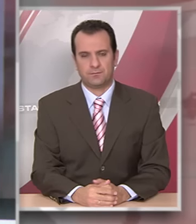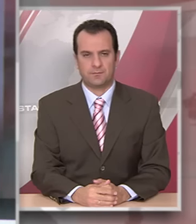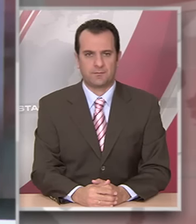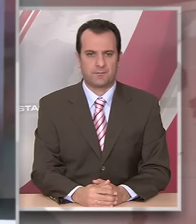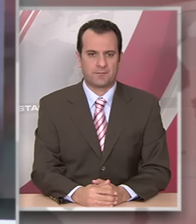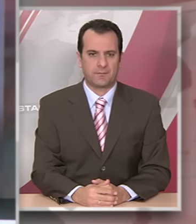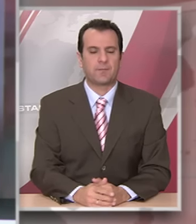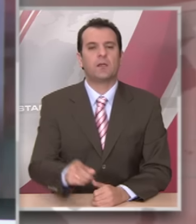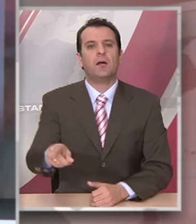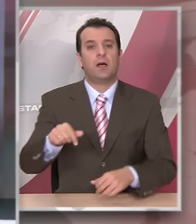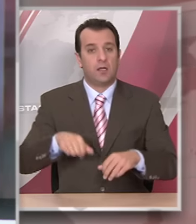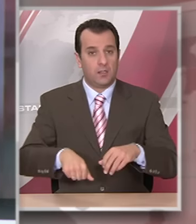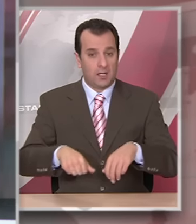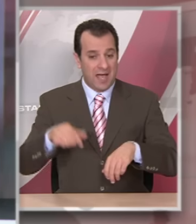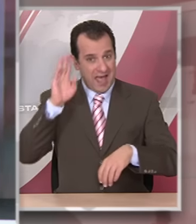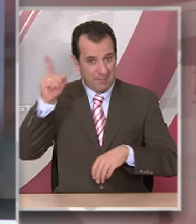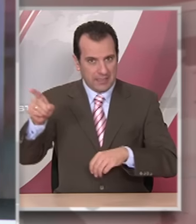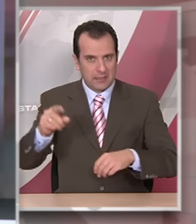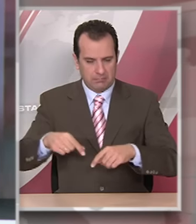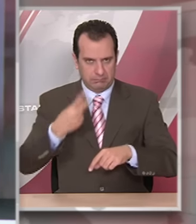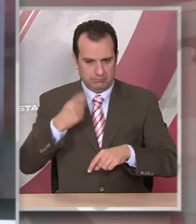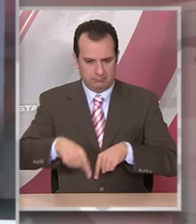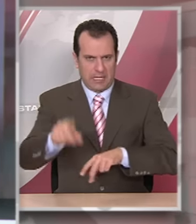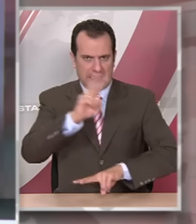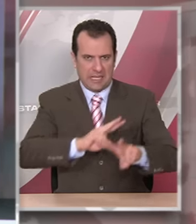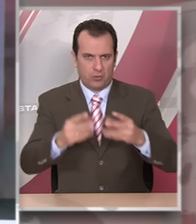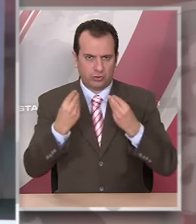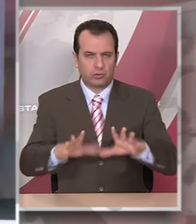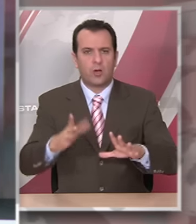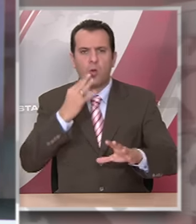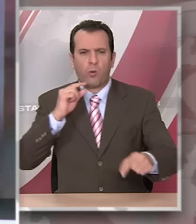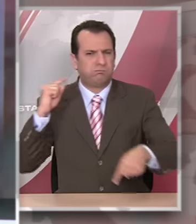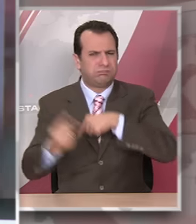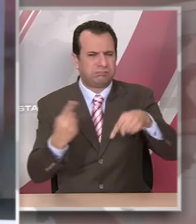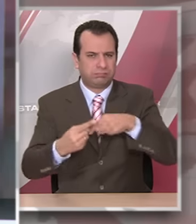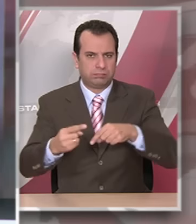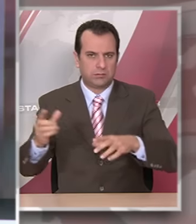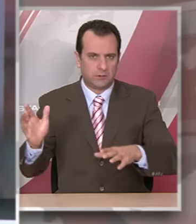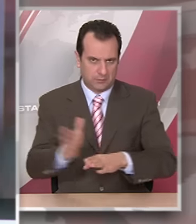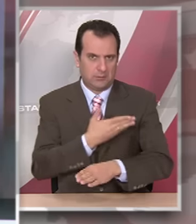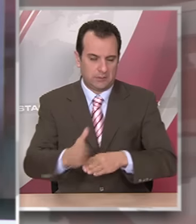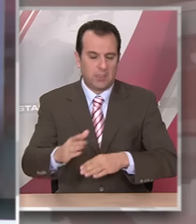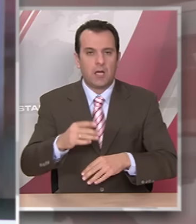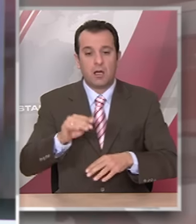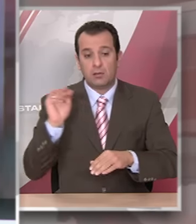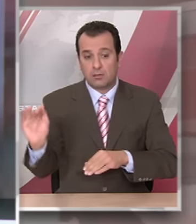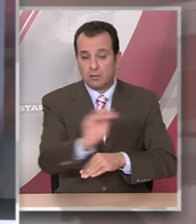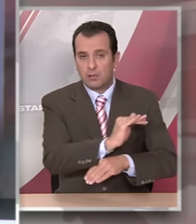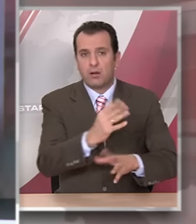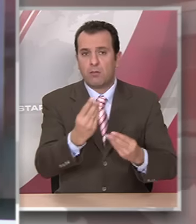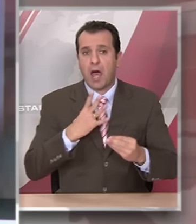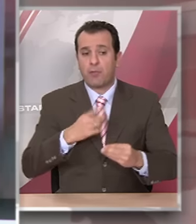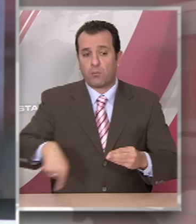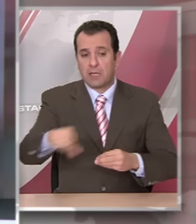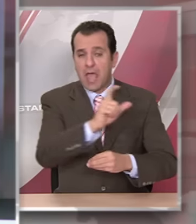Εκατομμύρια Αμερικανοί πολίτες έχουν προειδοποιηθεί ότι οι χειρότερες επιπτώσεις από τη φωνική καταιγίδα Μάθιου είναι πιθανό να μην έχουν έρθει ακόμα. Πάμε στον